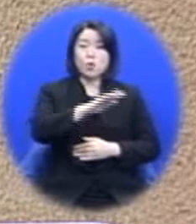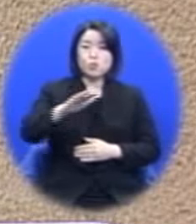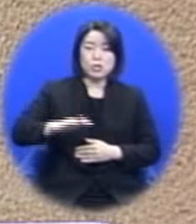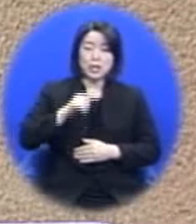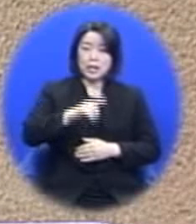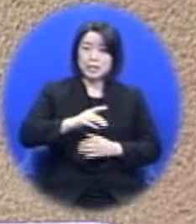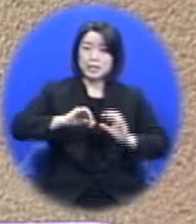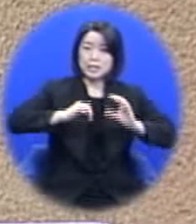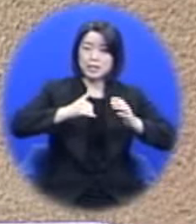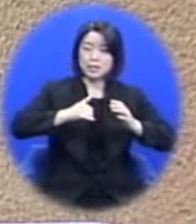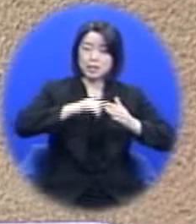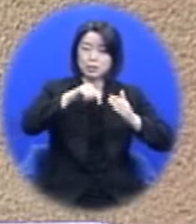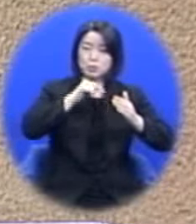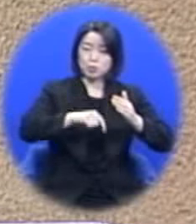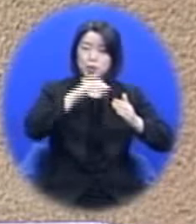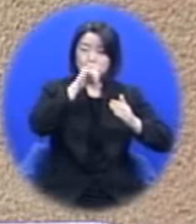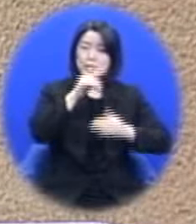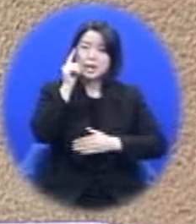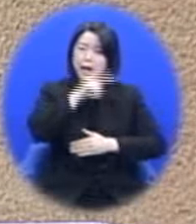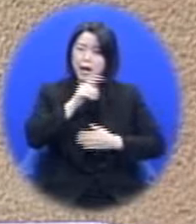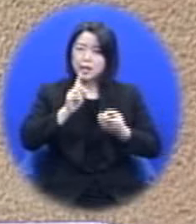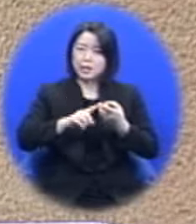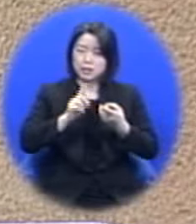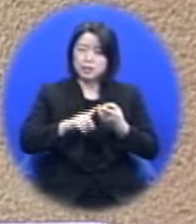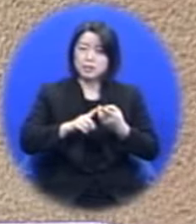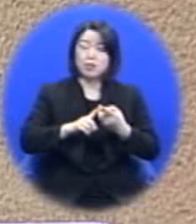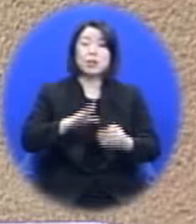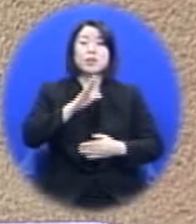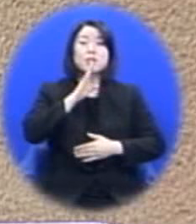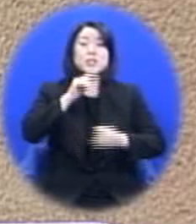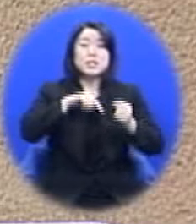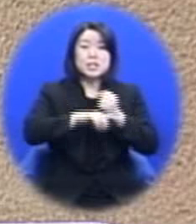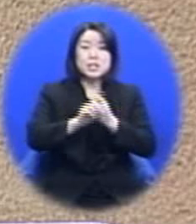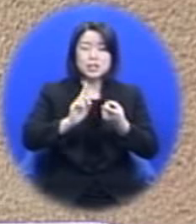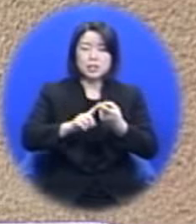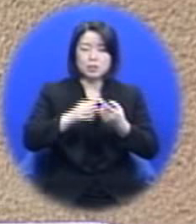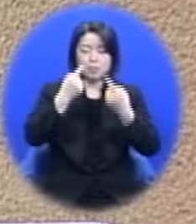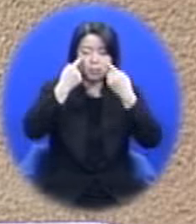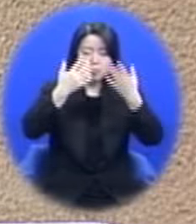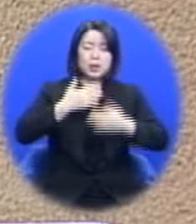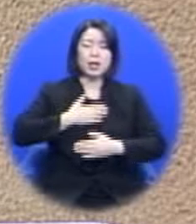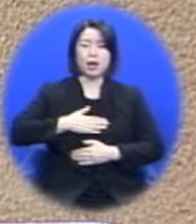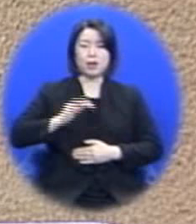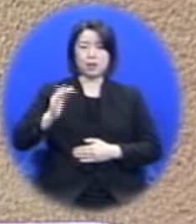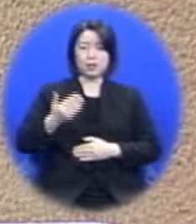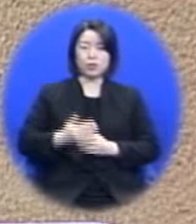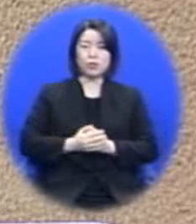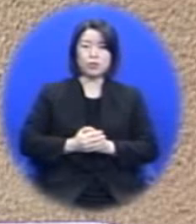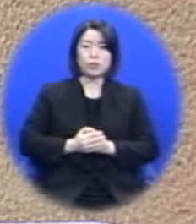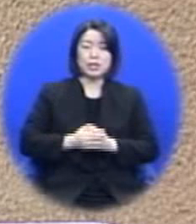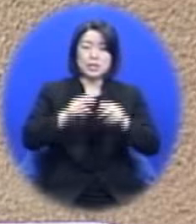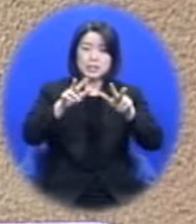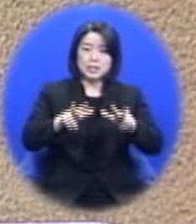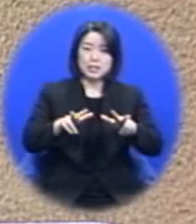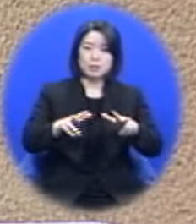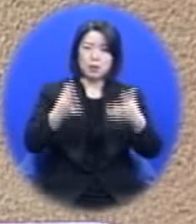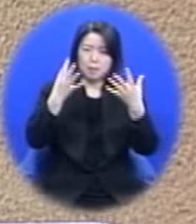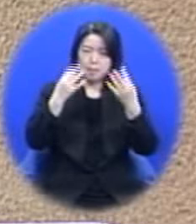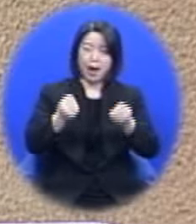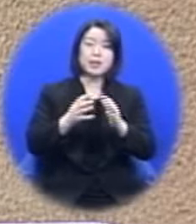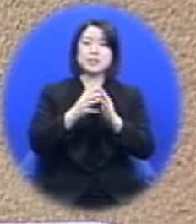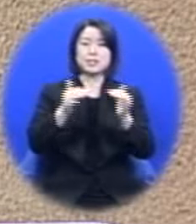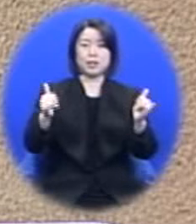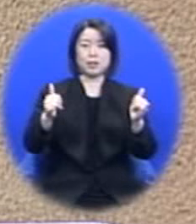세상에 있는 이 악의 존재에 대해서 진리에 대하여 분명히 알아야 돼요. 지금은 수많은